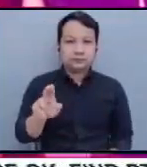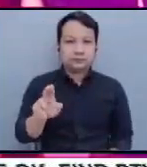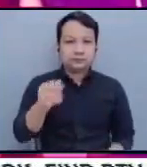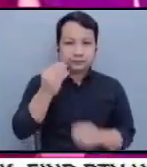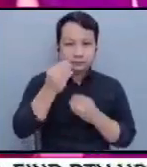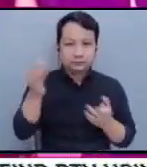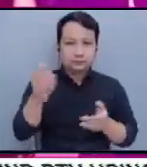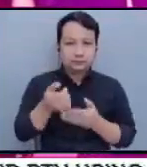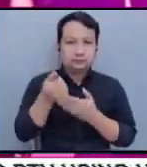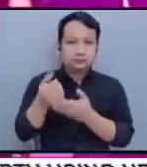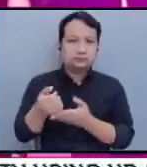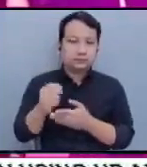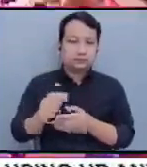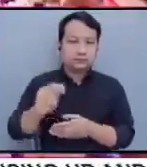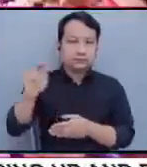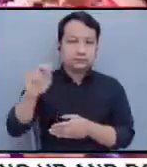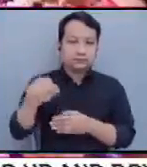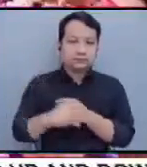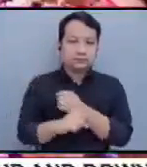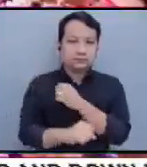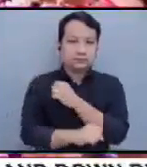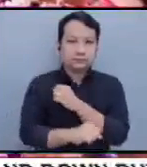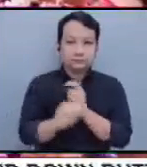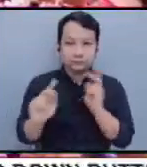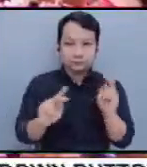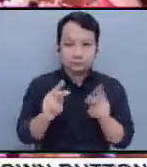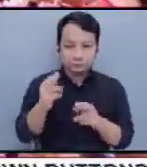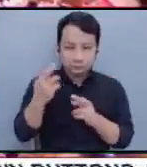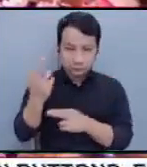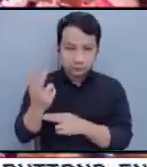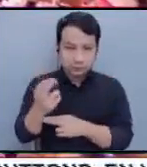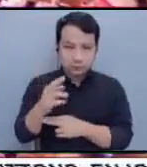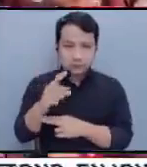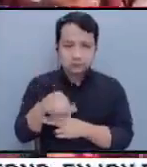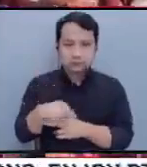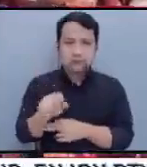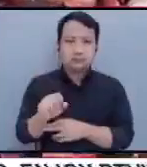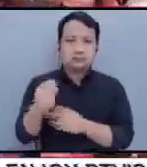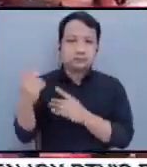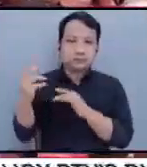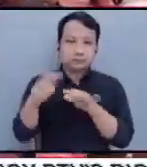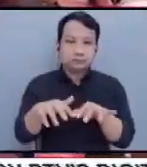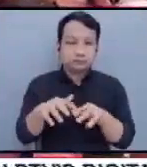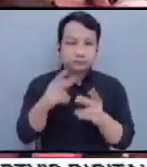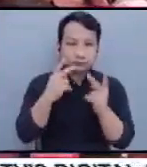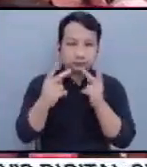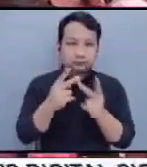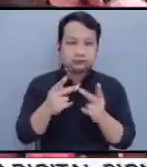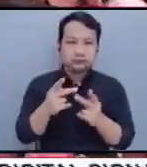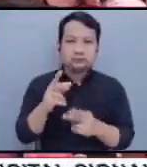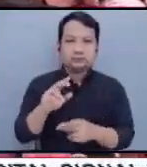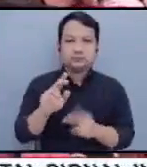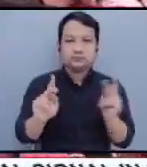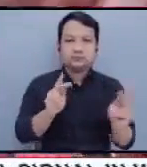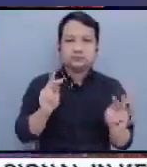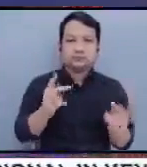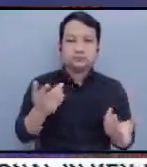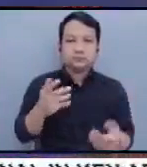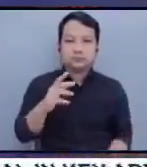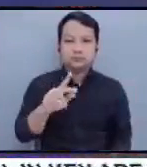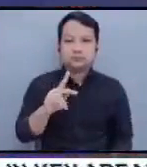isinagawang Northern Samar People's Rally. Maliban sa Katarman, dumalo rin si Robredo sa People's Rally sa